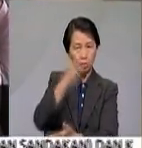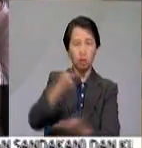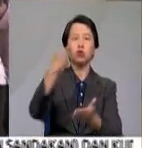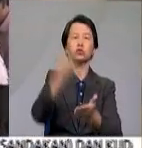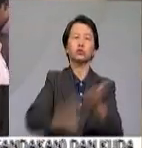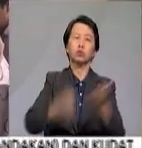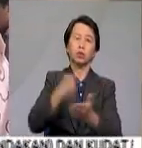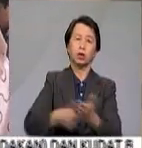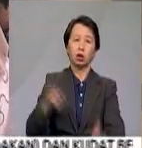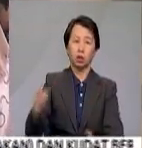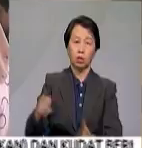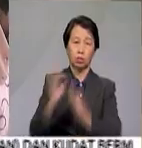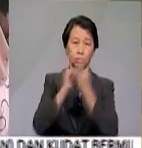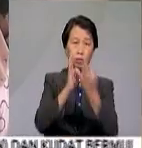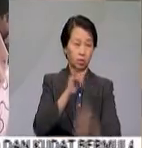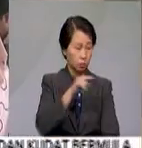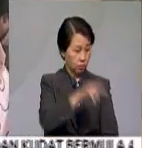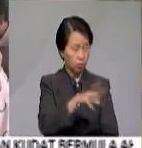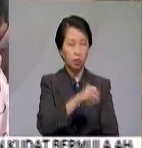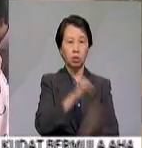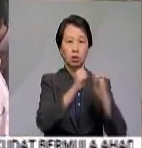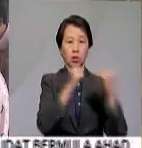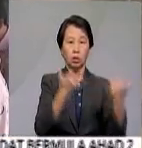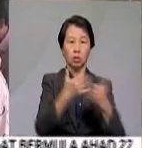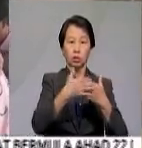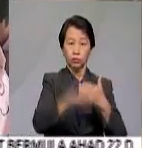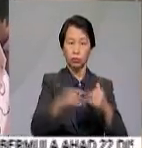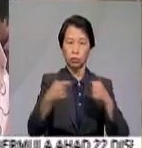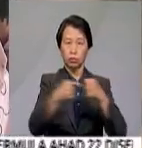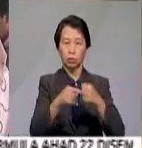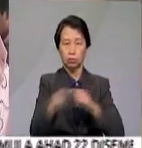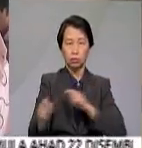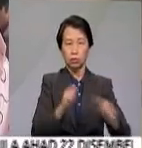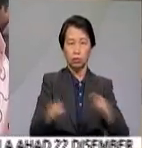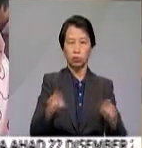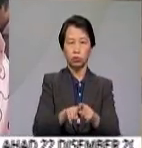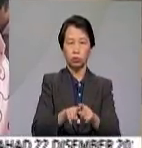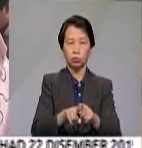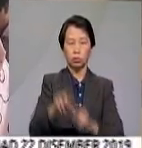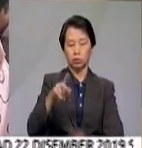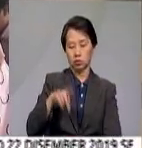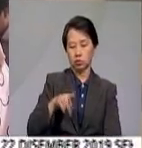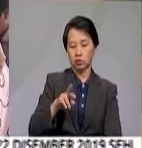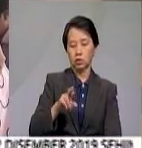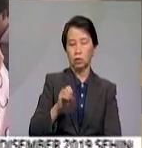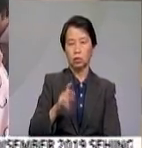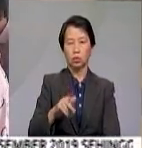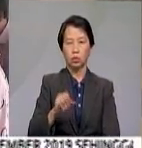cukai yang dikenakan terhadapnya dan syarikat selepas mendakwa bertindak sebagai proksi.